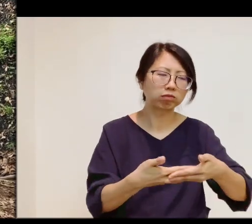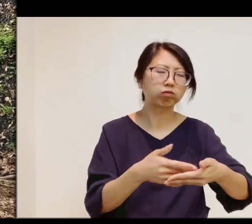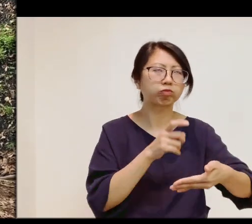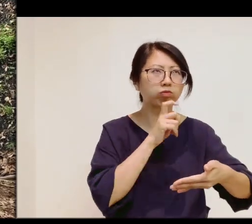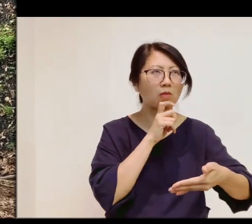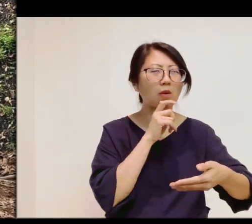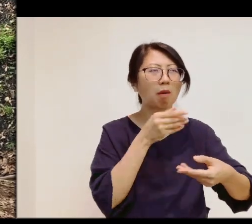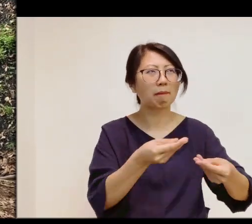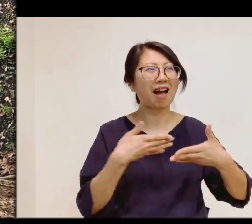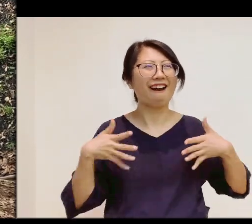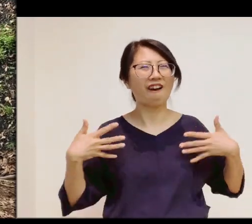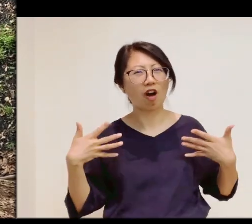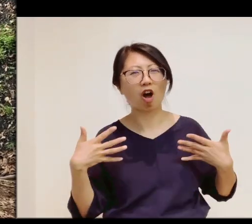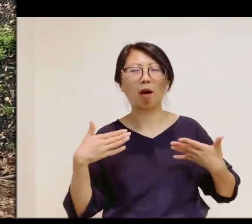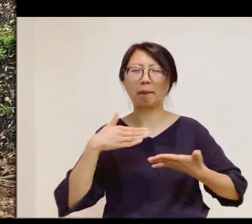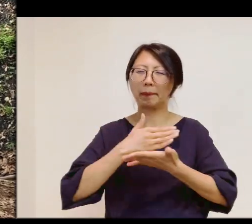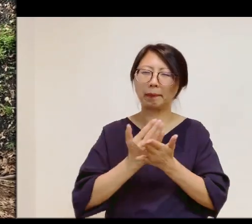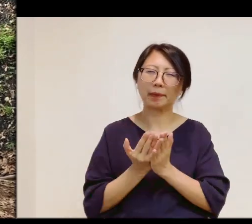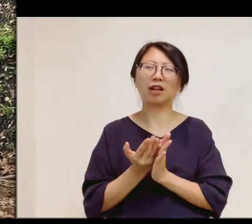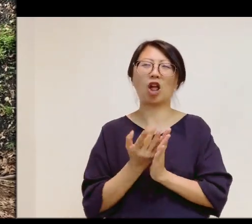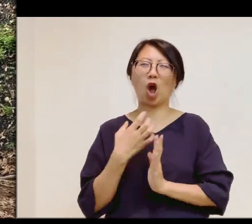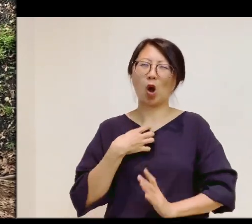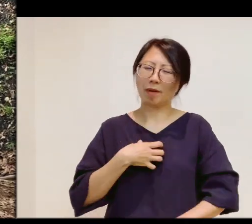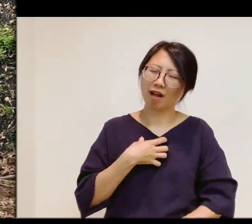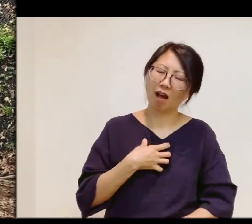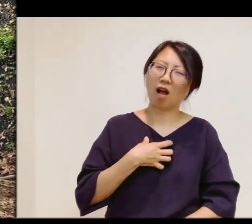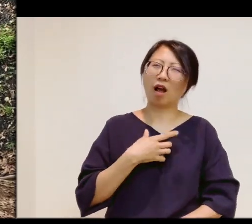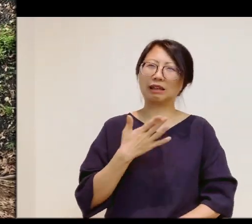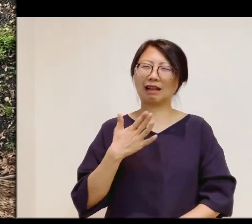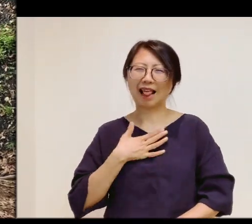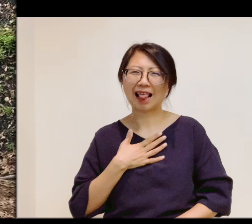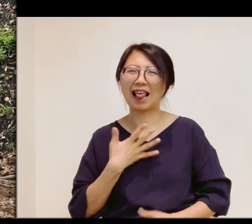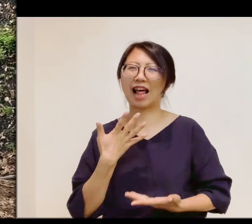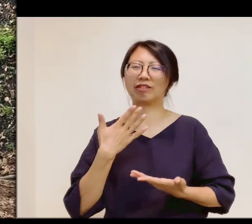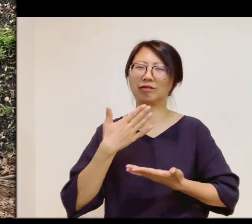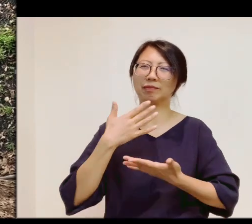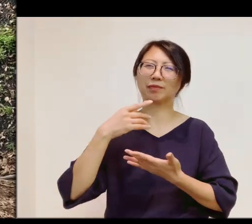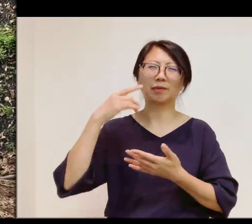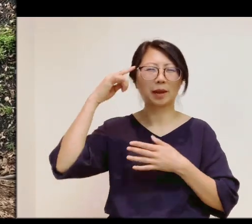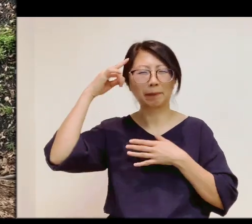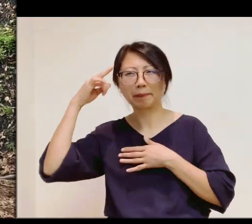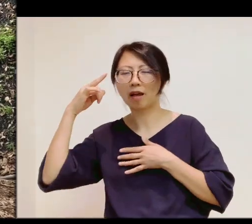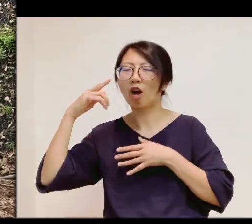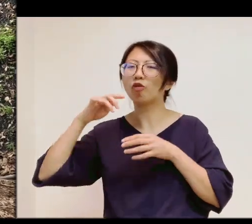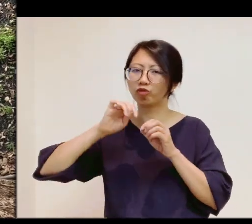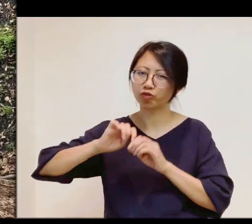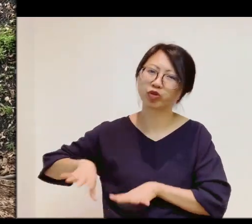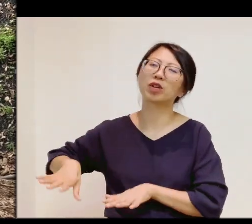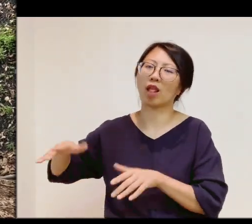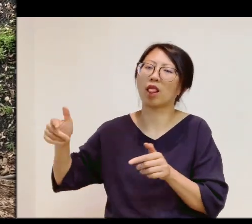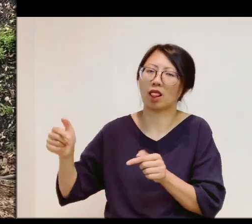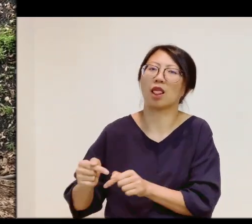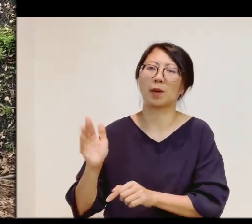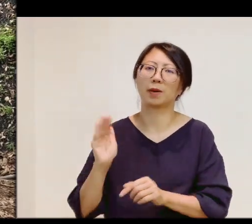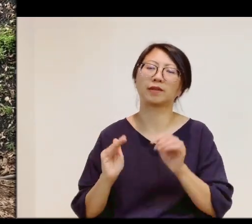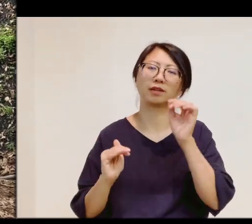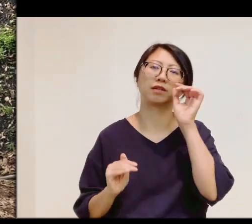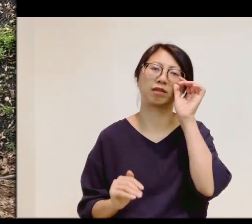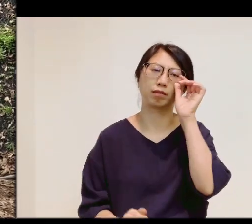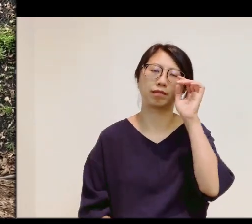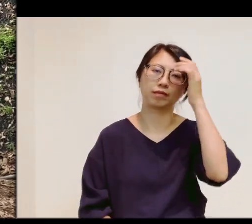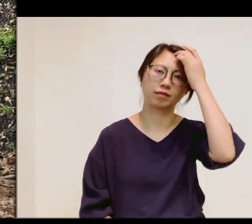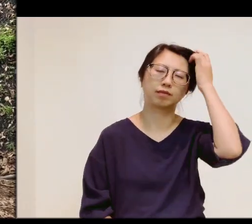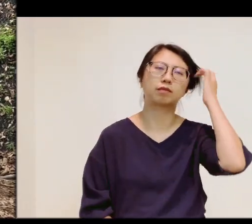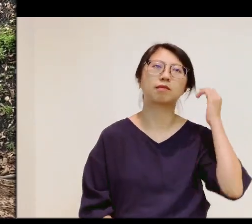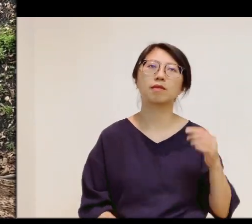這一切。他自己有一句話在這本書裡面會講的，他說 Where there is life, there